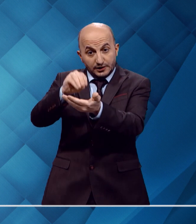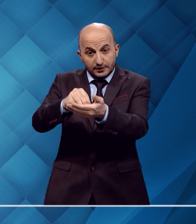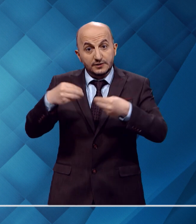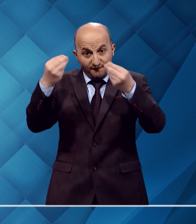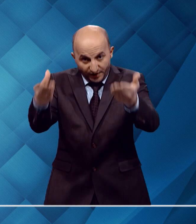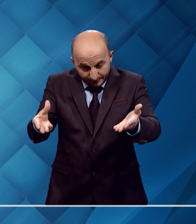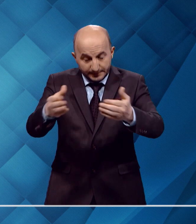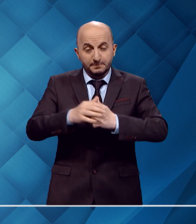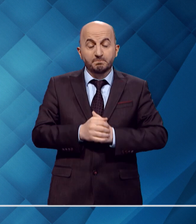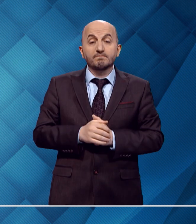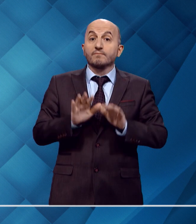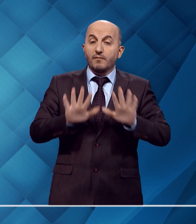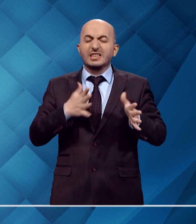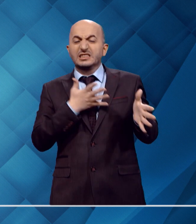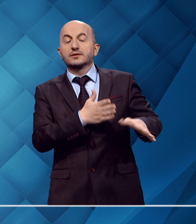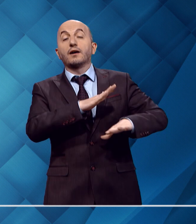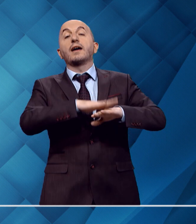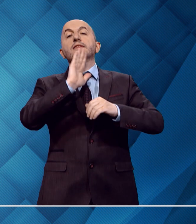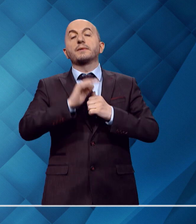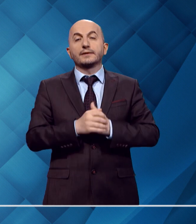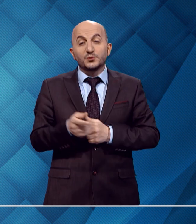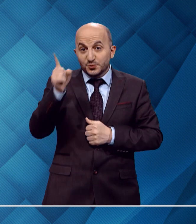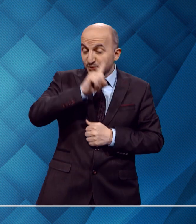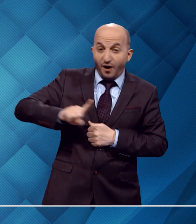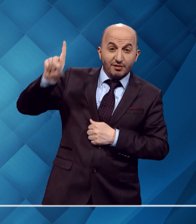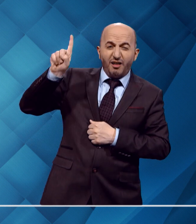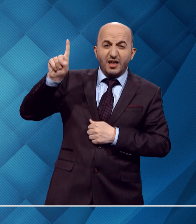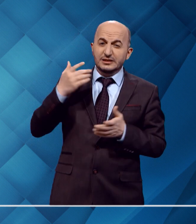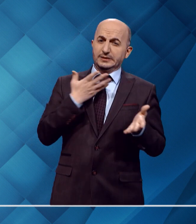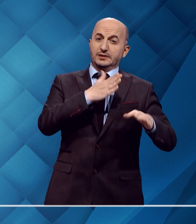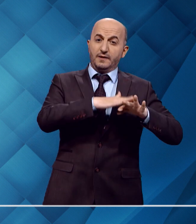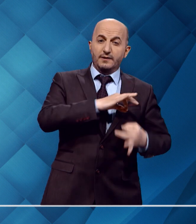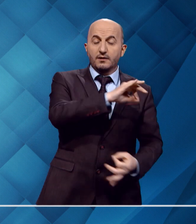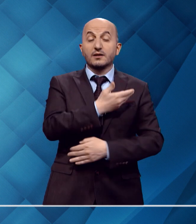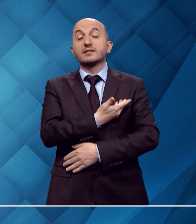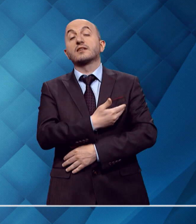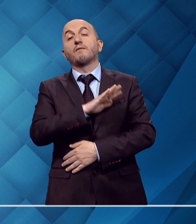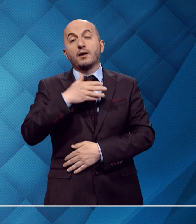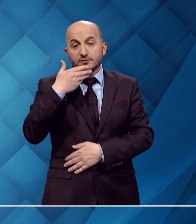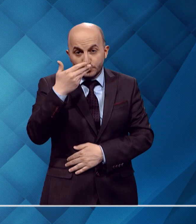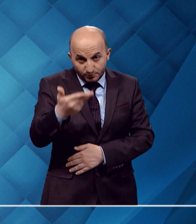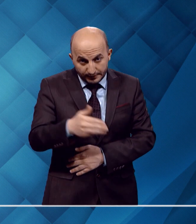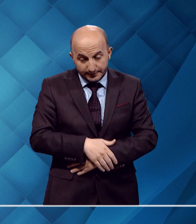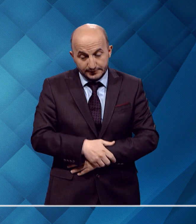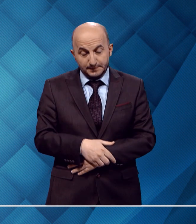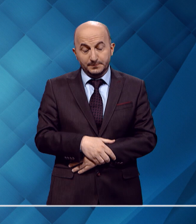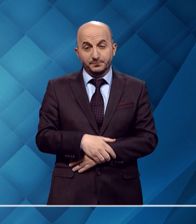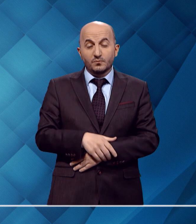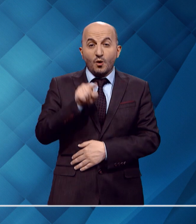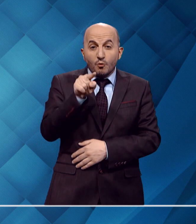ve sadakasını verin. Fakat israf etmeyin. Çünkü Allah israf edenleri sevmez